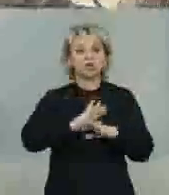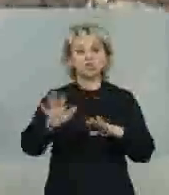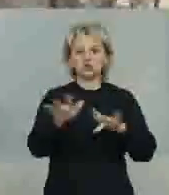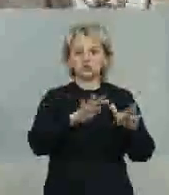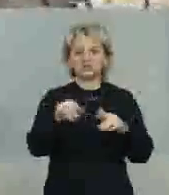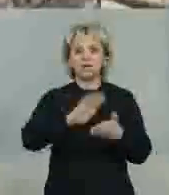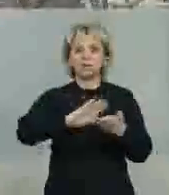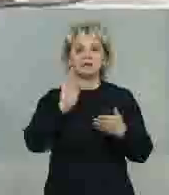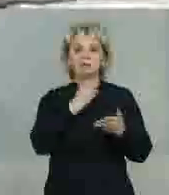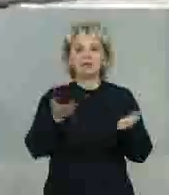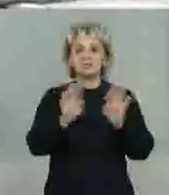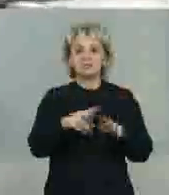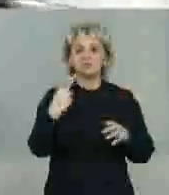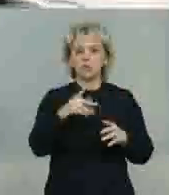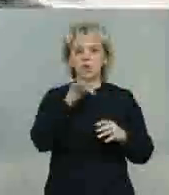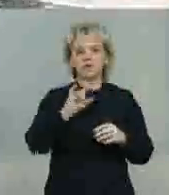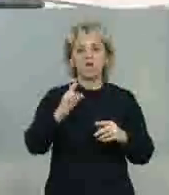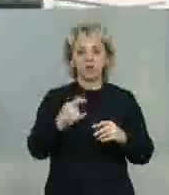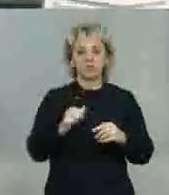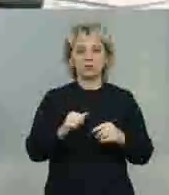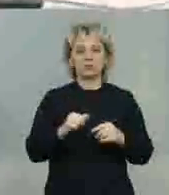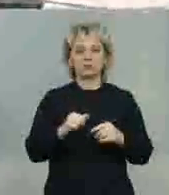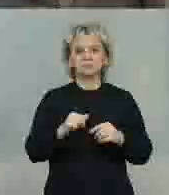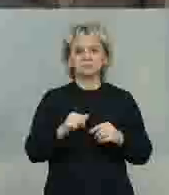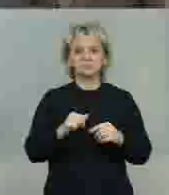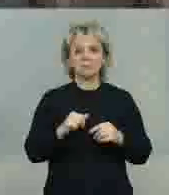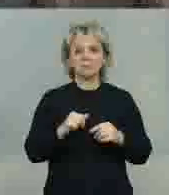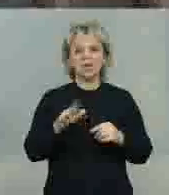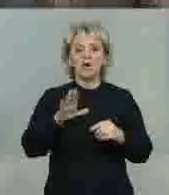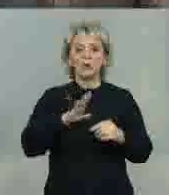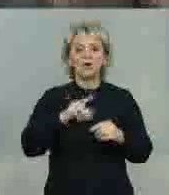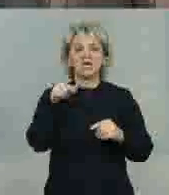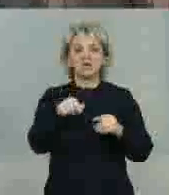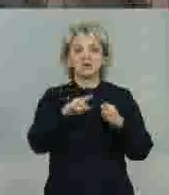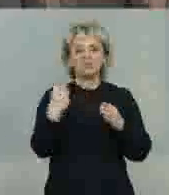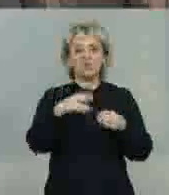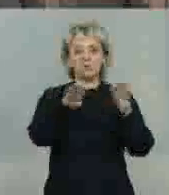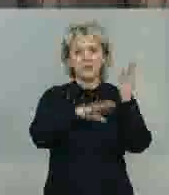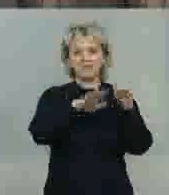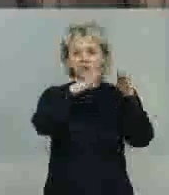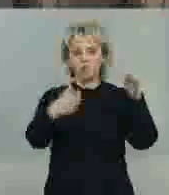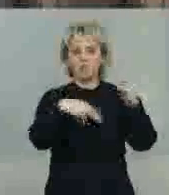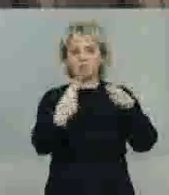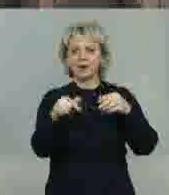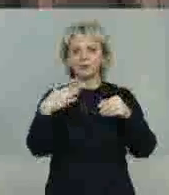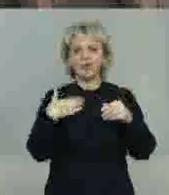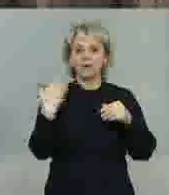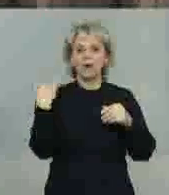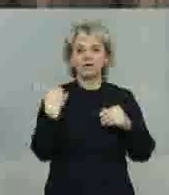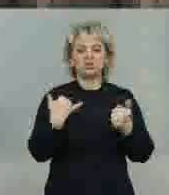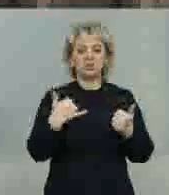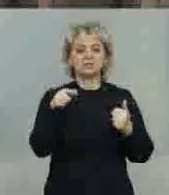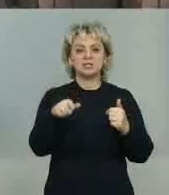шевелилась. Без матери остался 2-летний ребенок. Бревно, оно, видимо, из 2 частей падало. Мне по плечу, вот